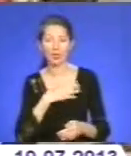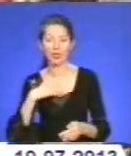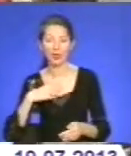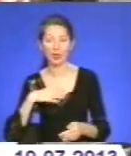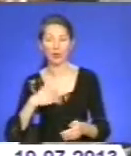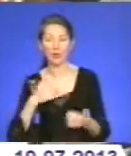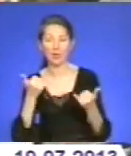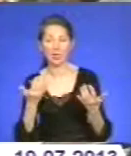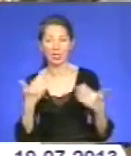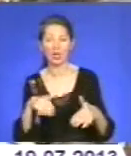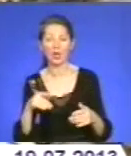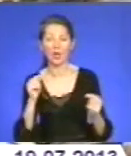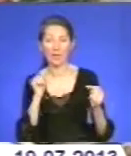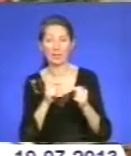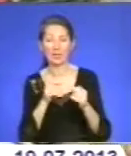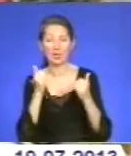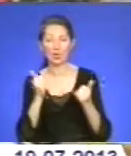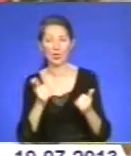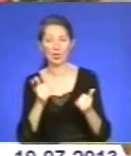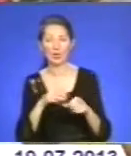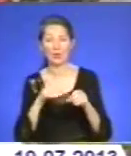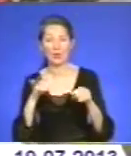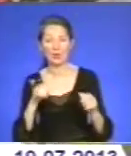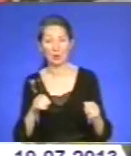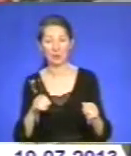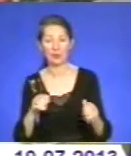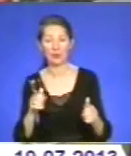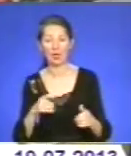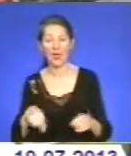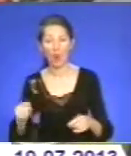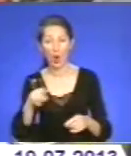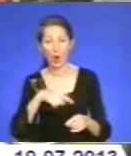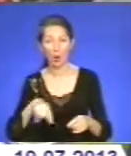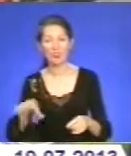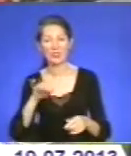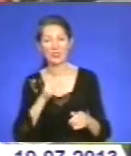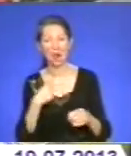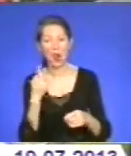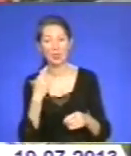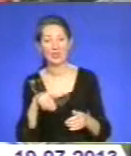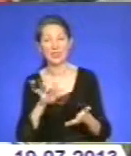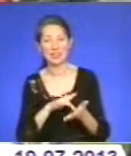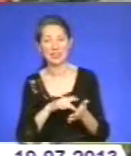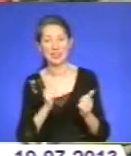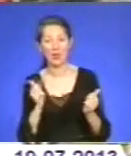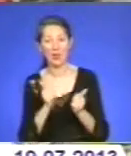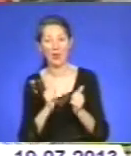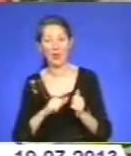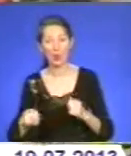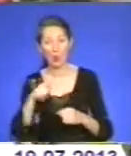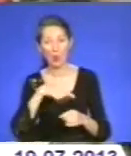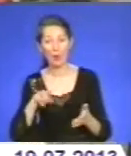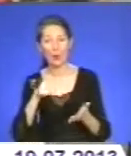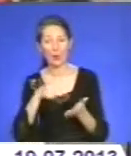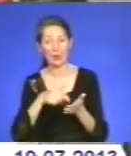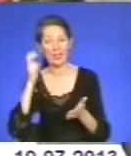вже определились з участками земельними вокруг всіх обласних центрів. Вокруг міста Києва, це і Київ, і